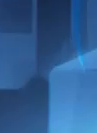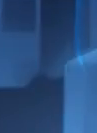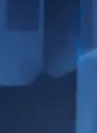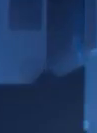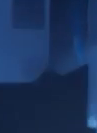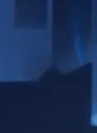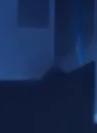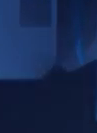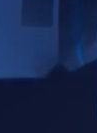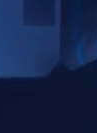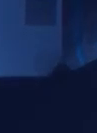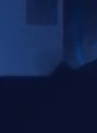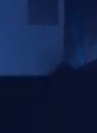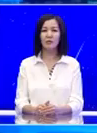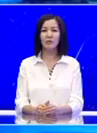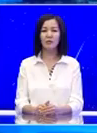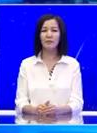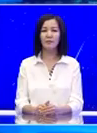контролировать.